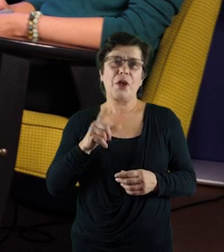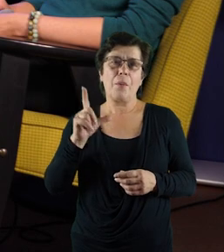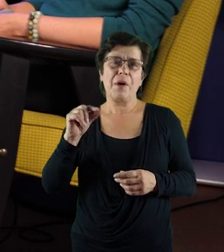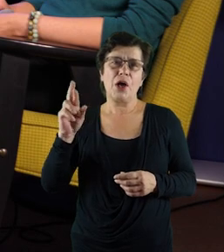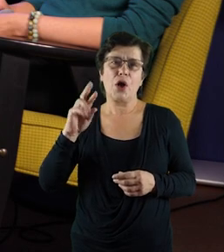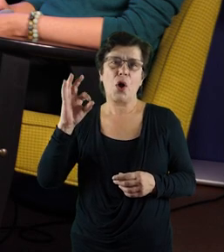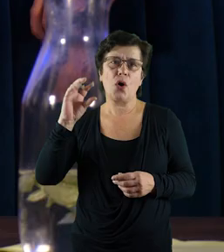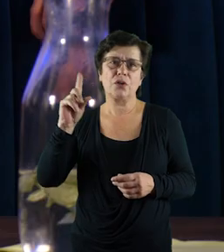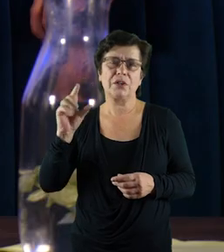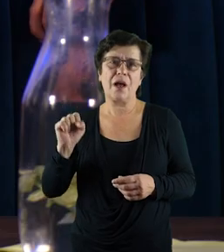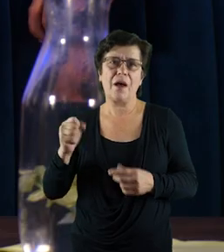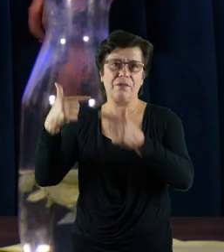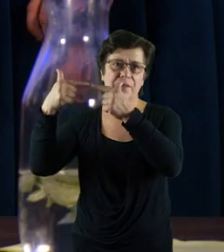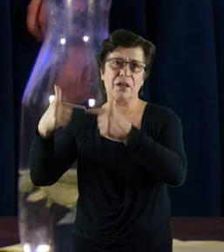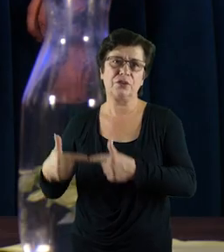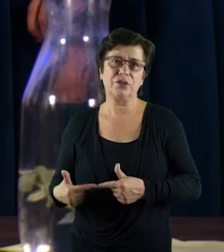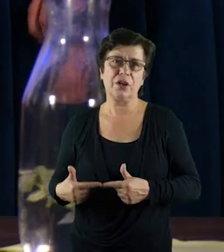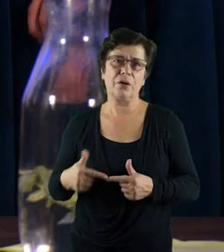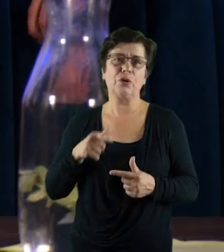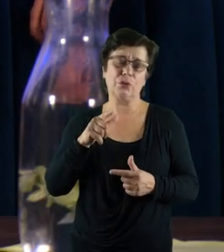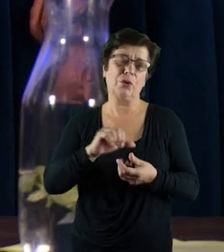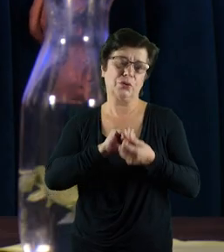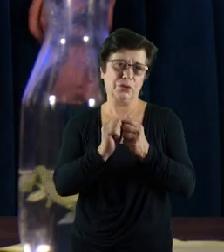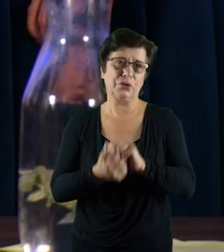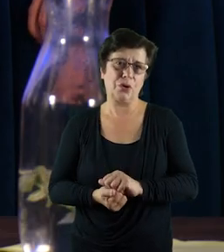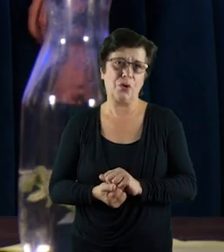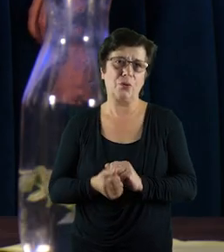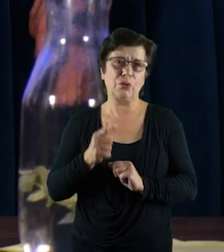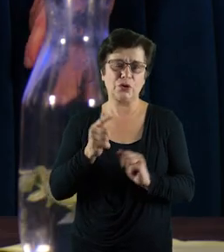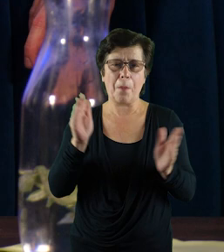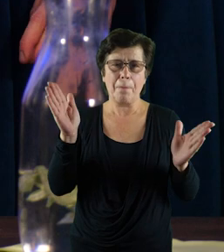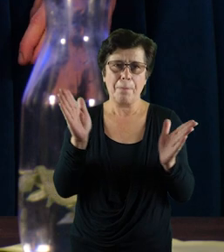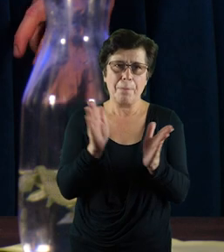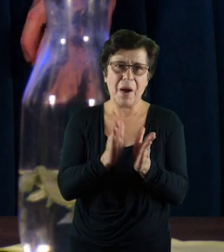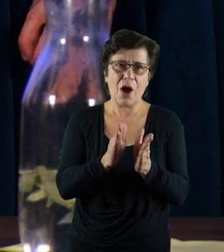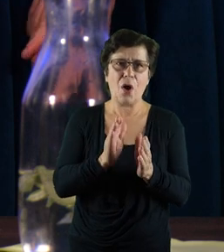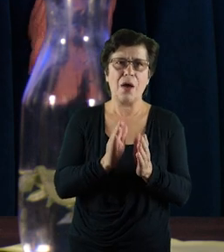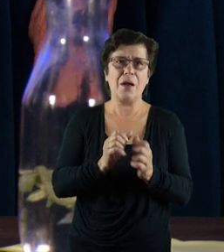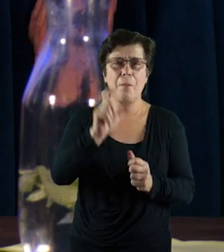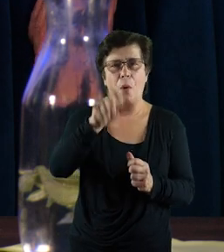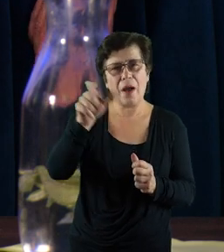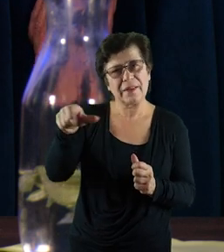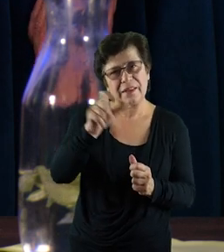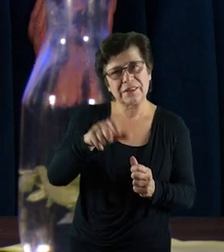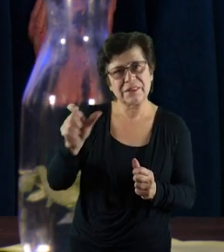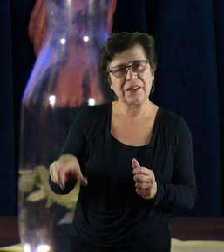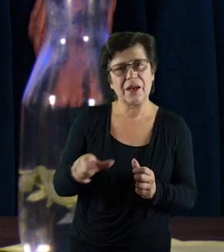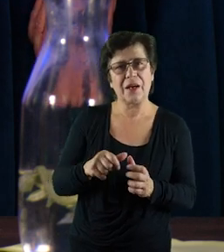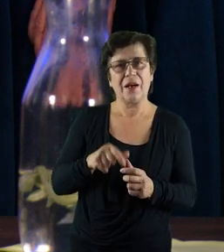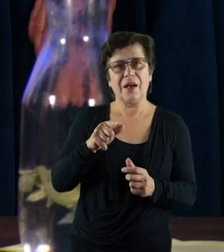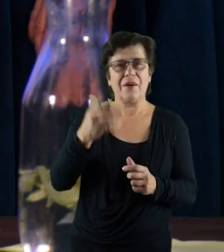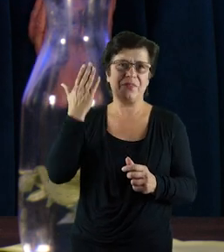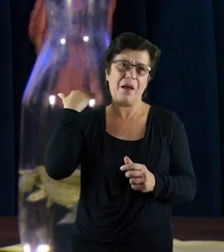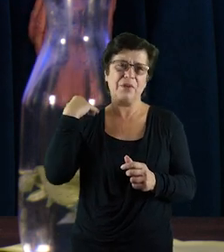prozopoezją. To właściwie są prozy, to są miniatury poetyckie, które w